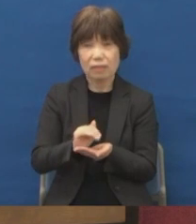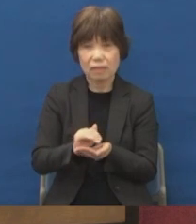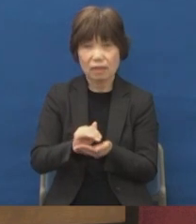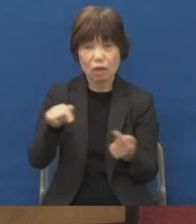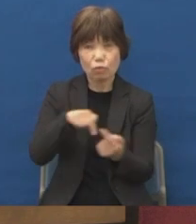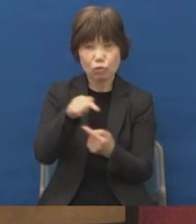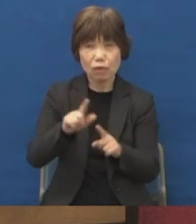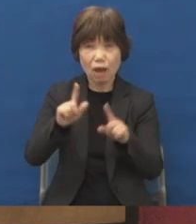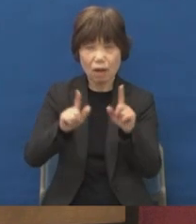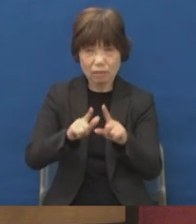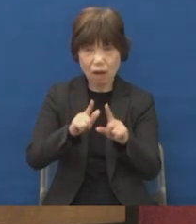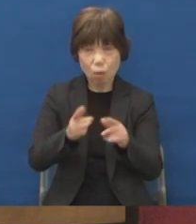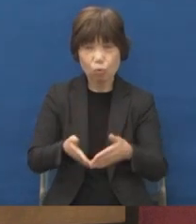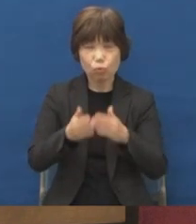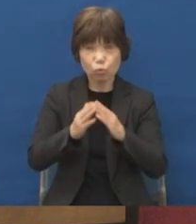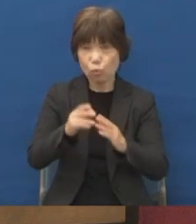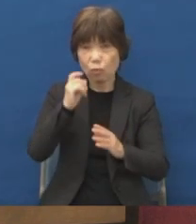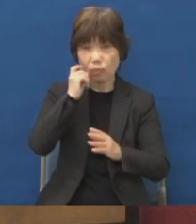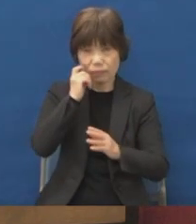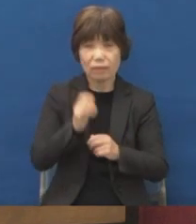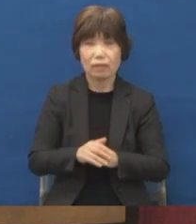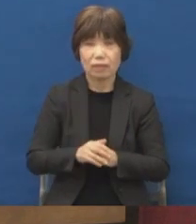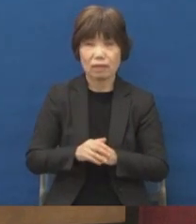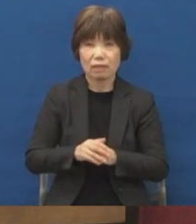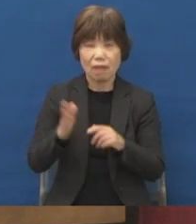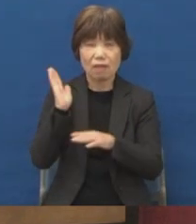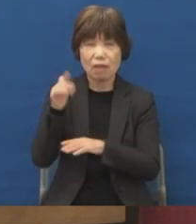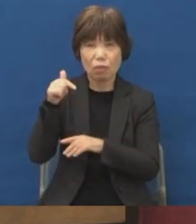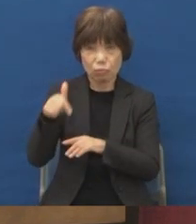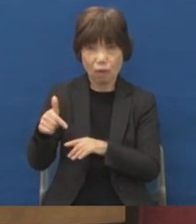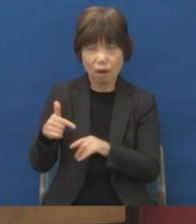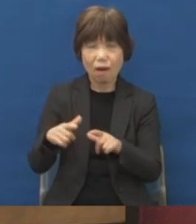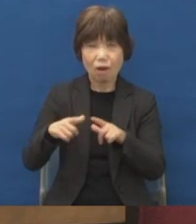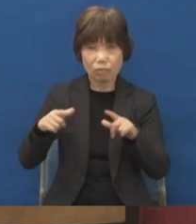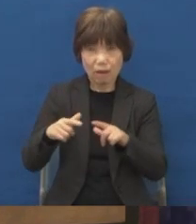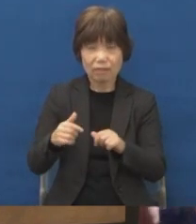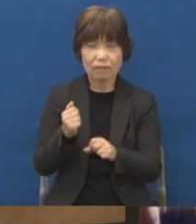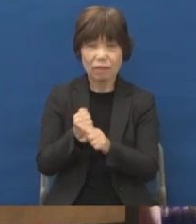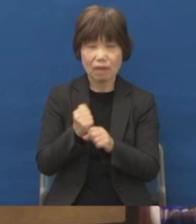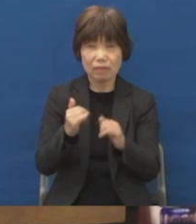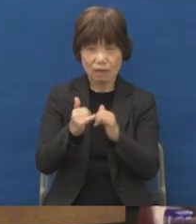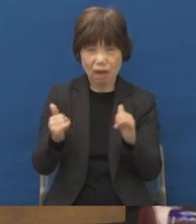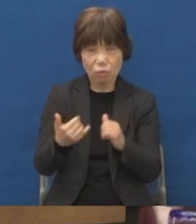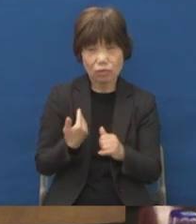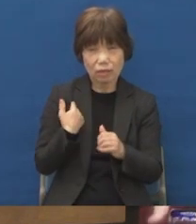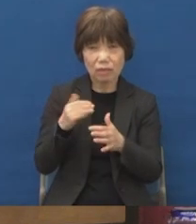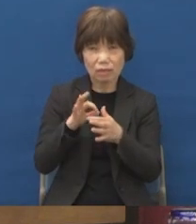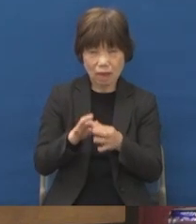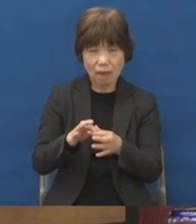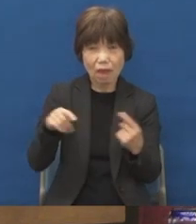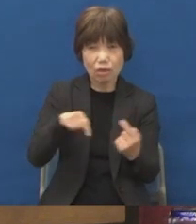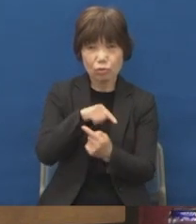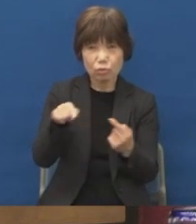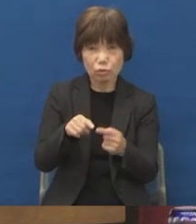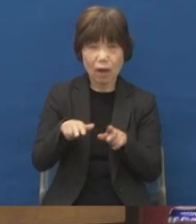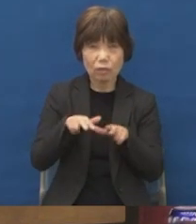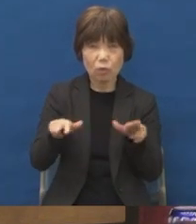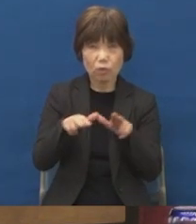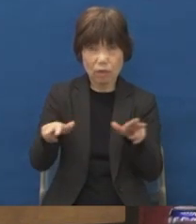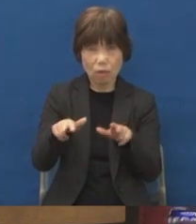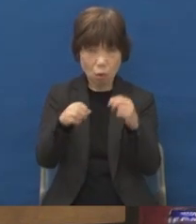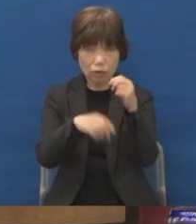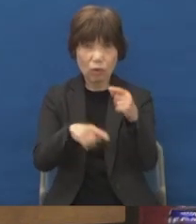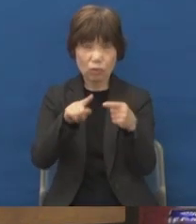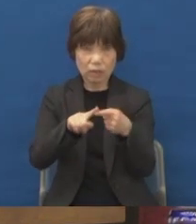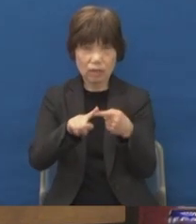ません。政府は拡大生産者責任の立場で廃棄物資源循環行政を抜本的に見直す